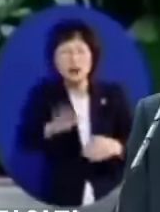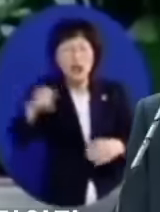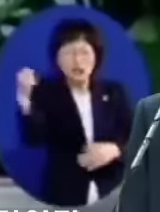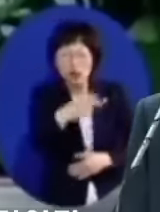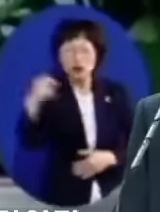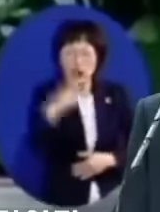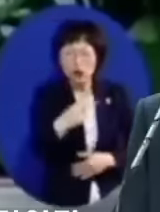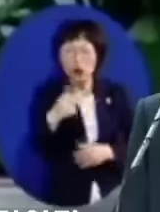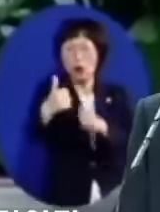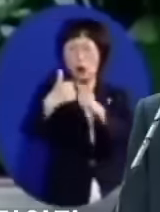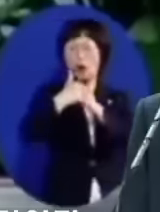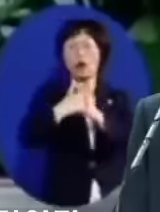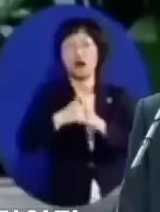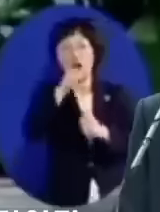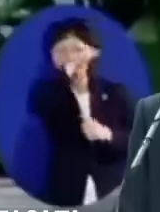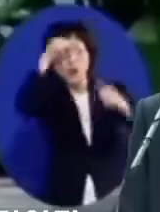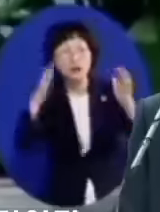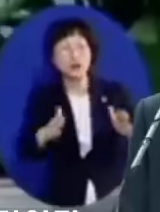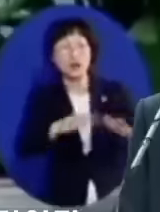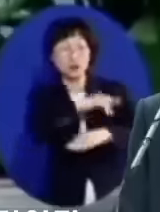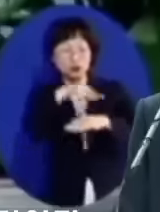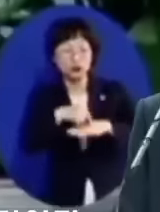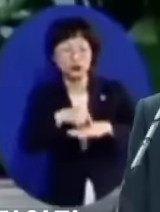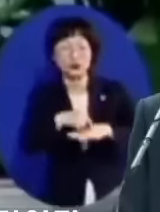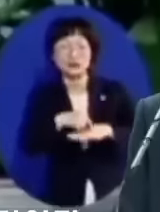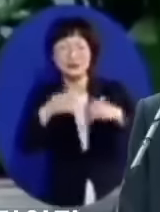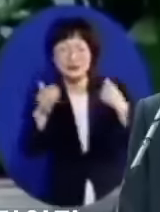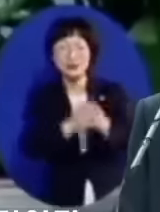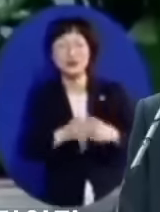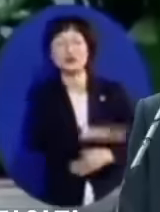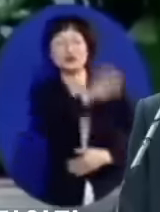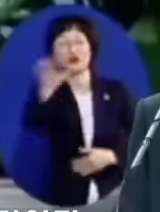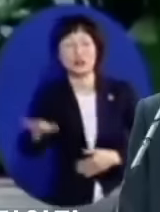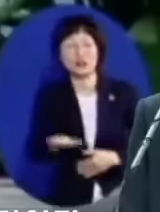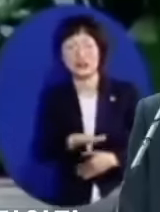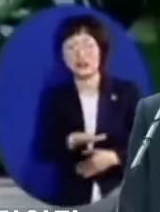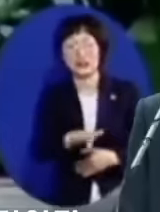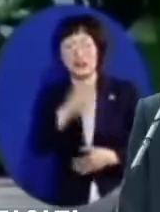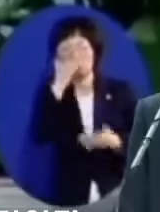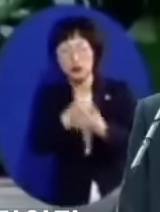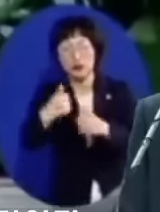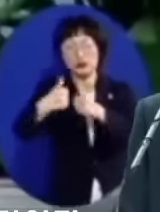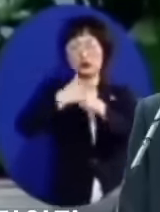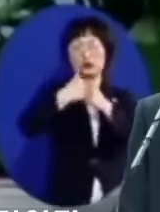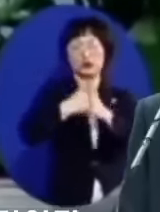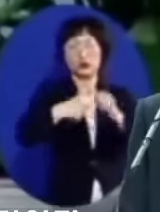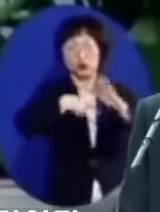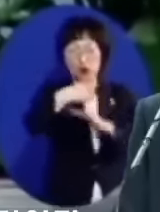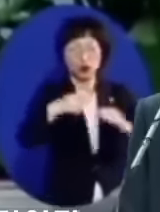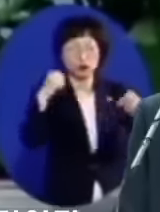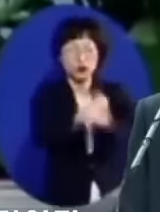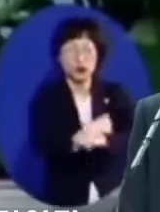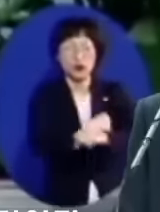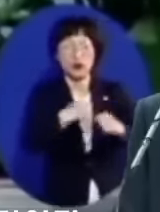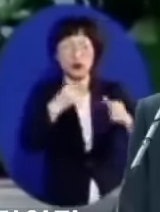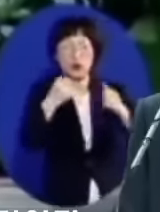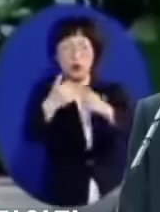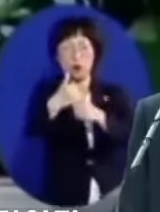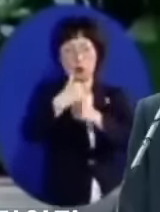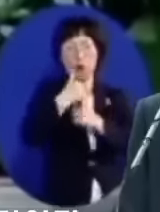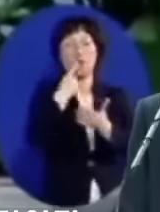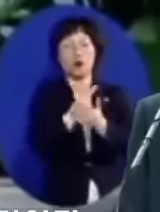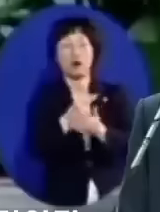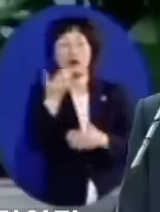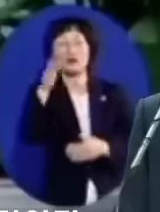것입니다. 한평생에 육을 입고 사는 이상 육은 우리에게 도전하고 도둑질하고 죽이고 멸망시키려고 덤벼드는 것입니다. 그러므로